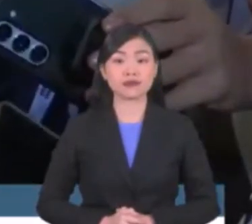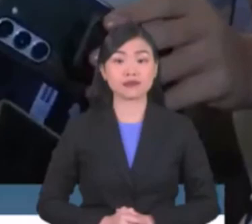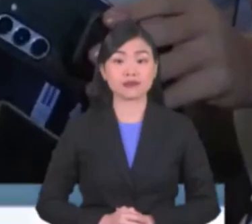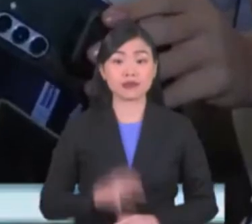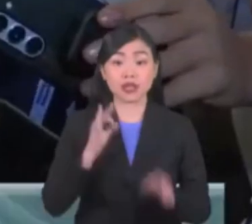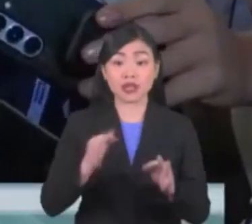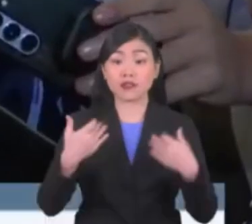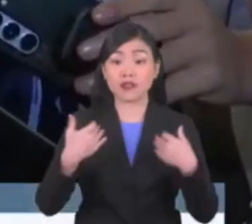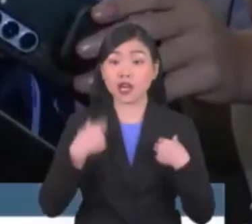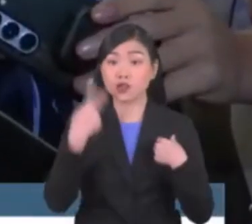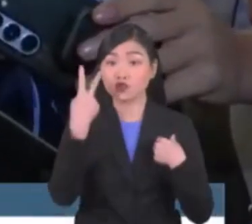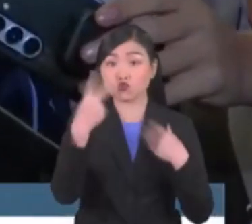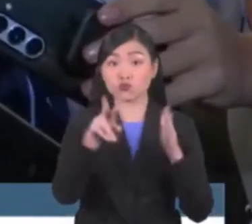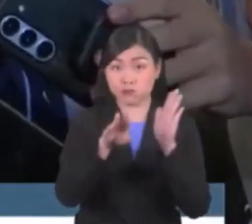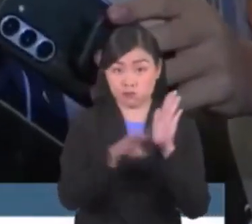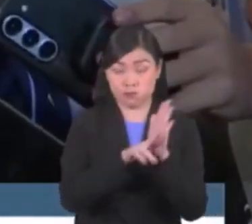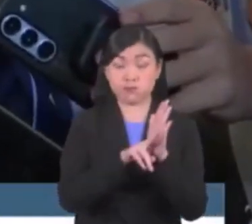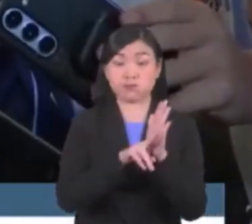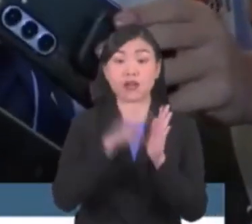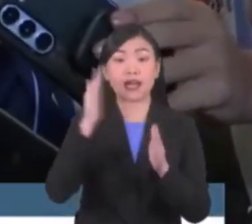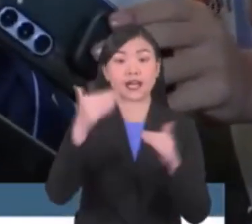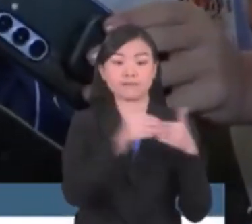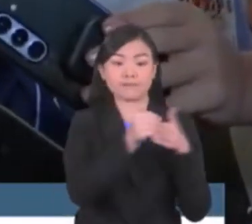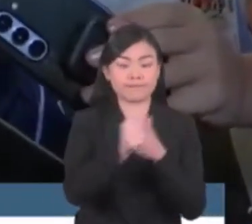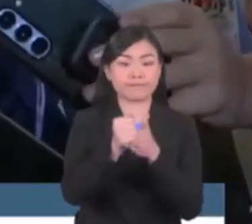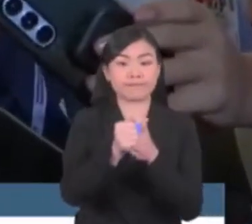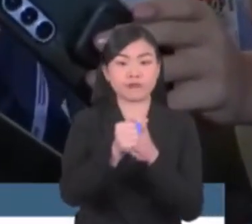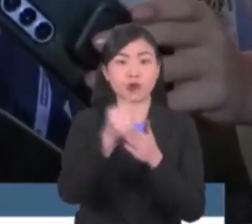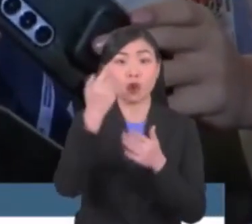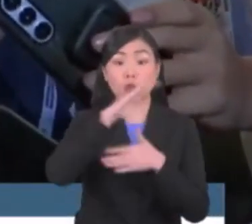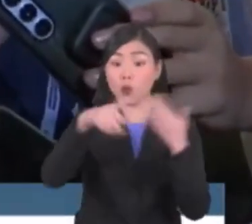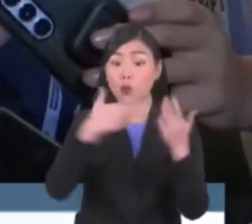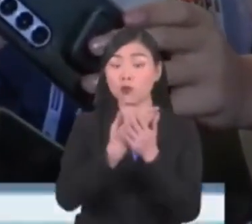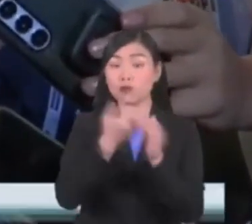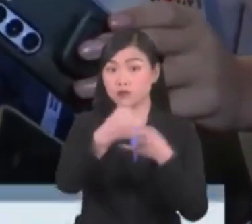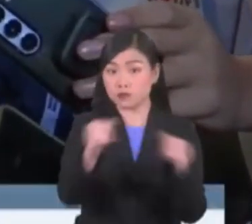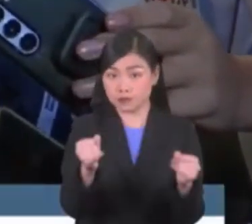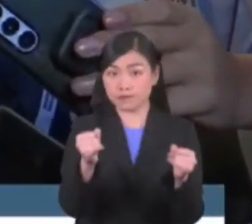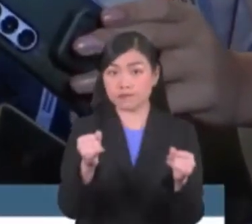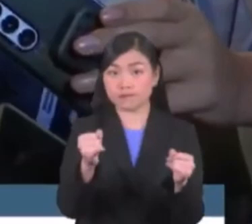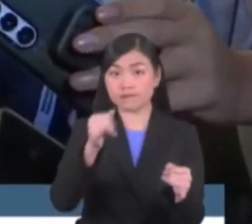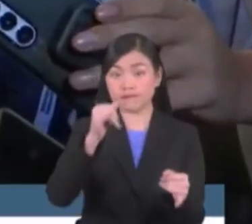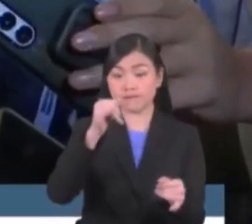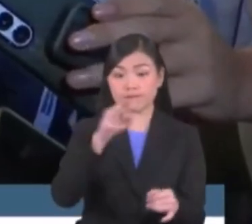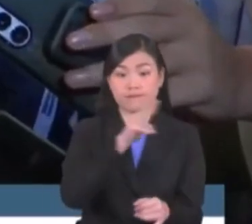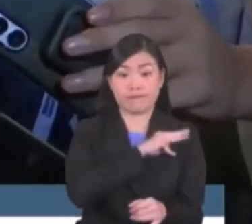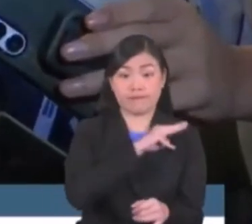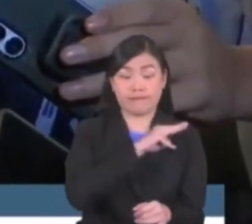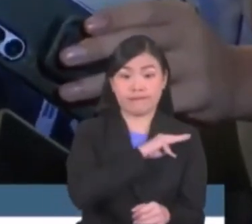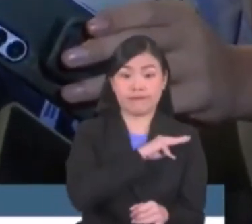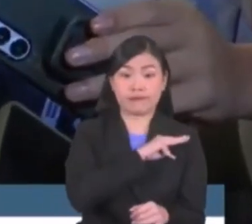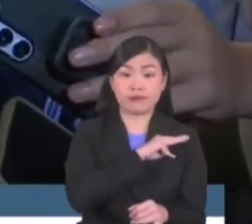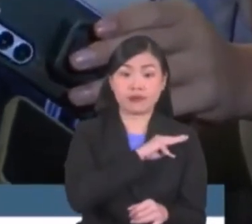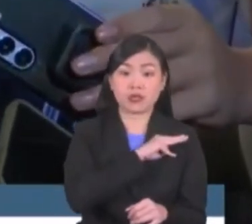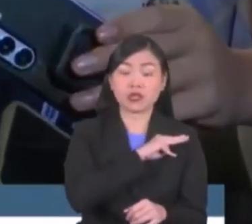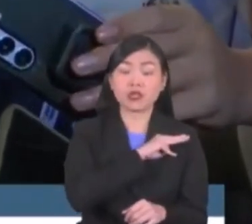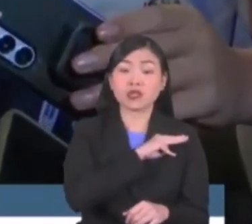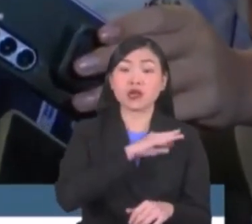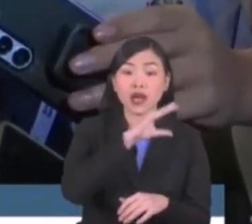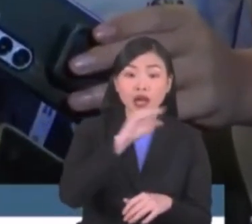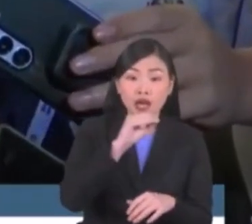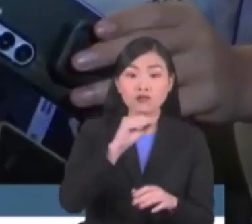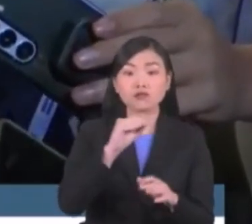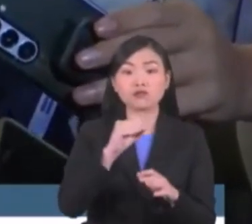Bila adanya dua pekililing ini, dia akan menjadi panduan kepada semua jabatan, kementerian, agensi kerajaan dan juga pada